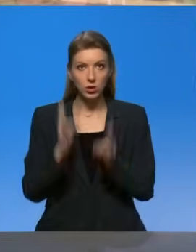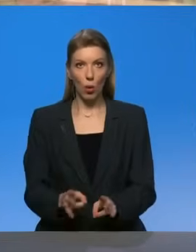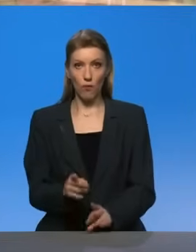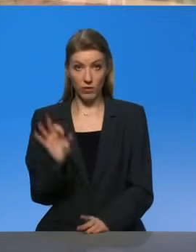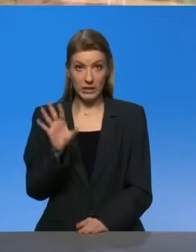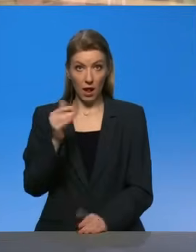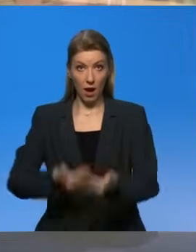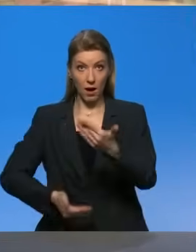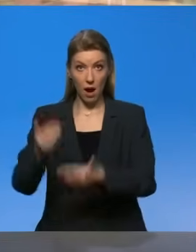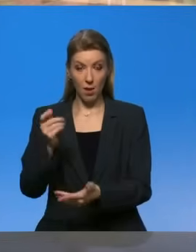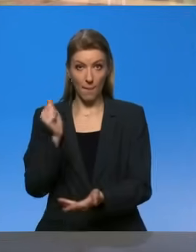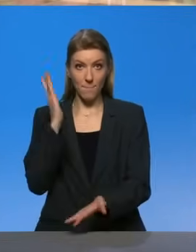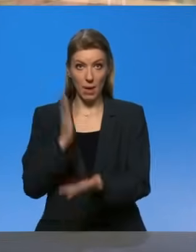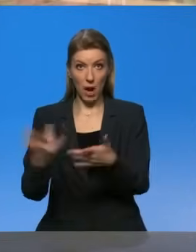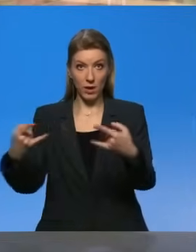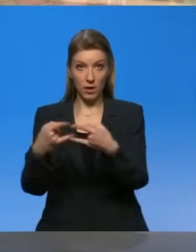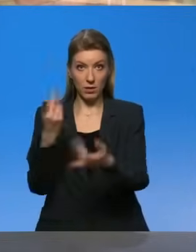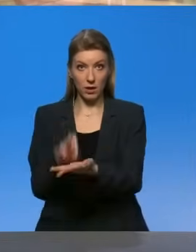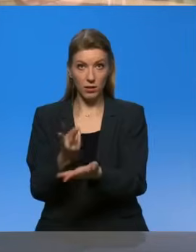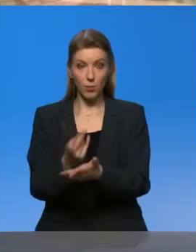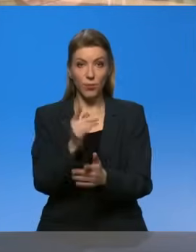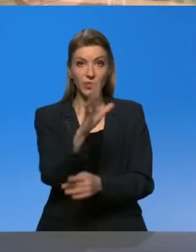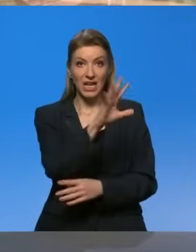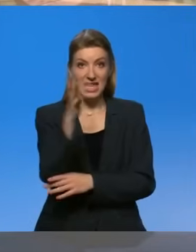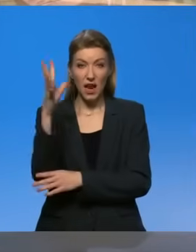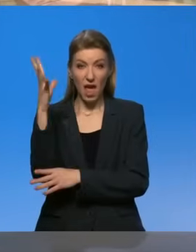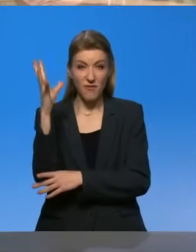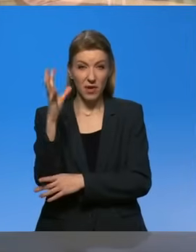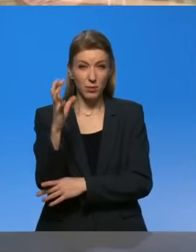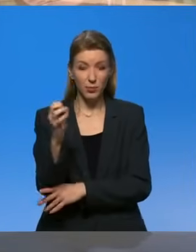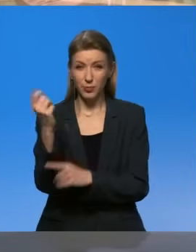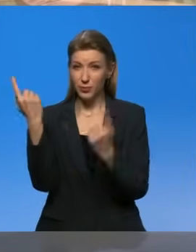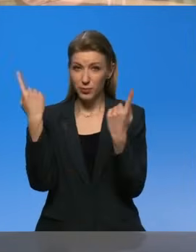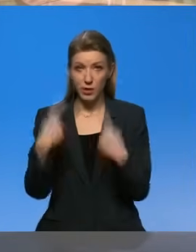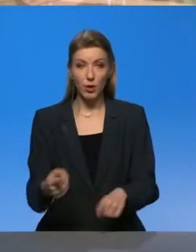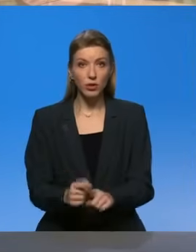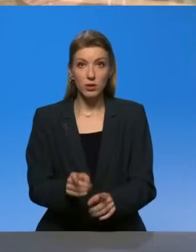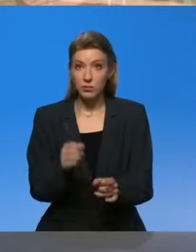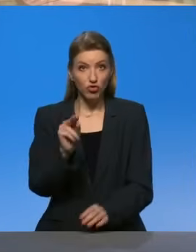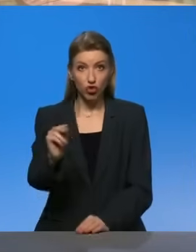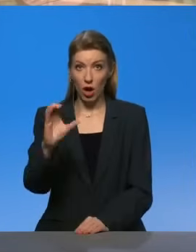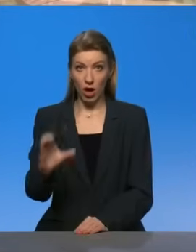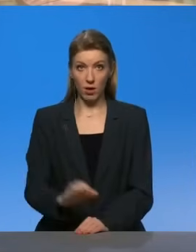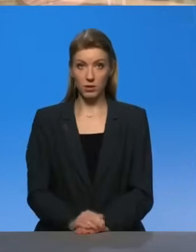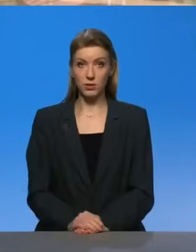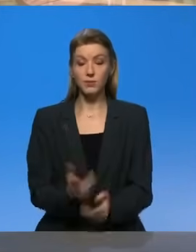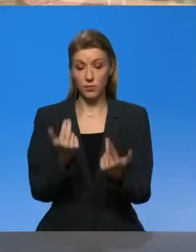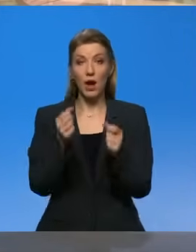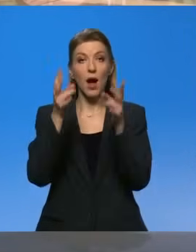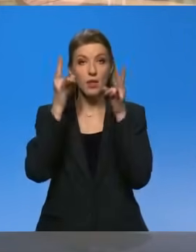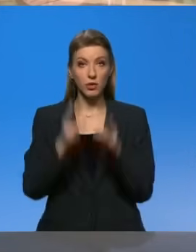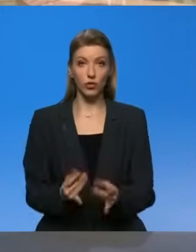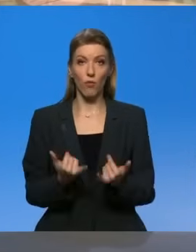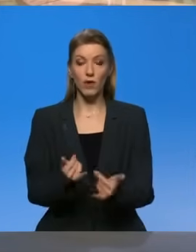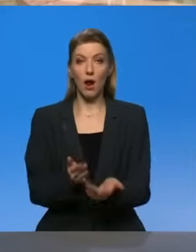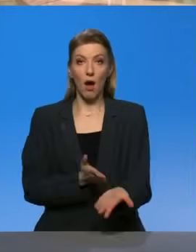прямую трансляцию, он показывал, как погибают деревья, и что совершенно это, верно. Это чрезвычайная ситуация была. Это катастрофа для целой нашей